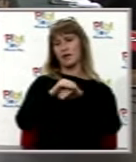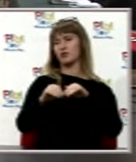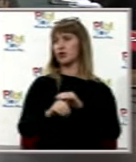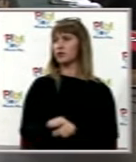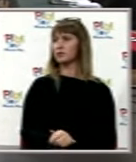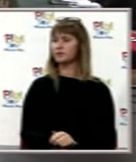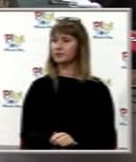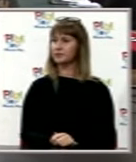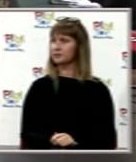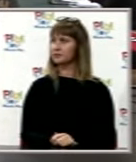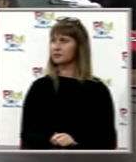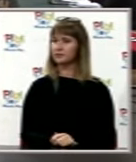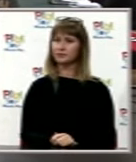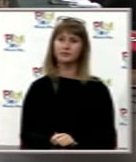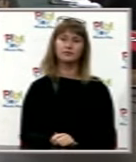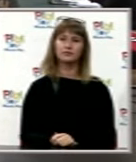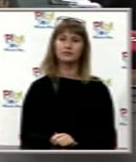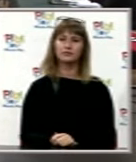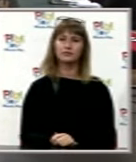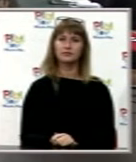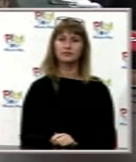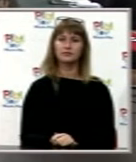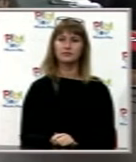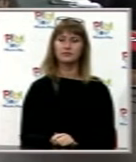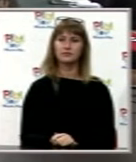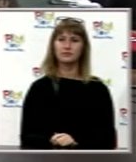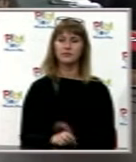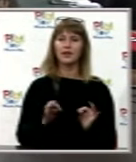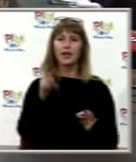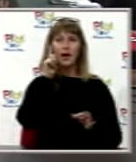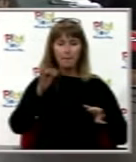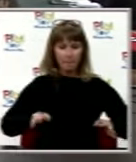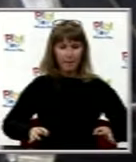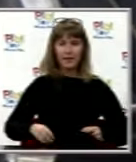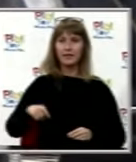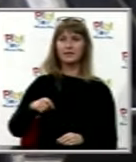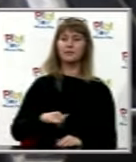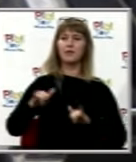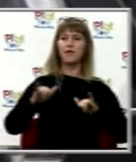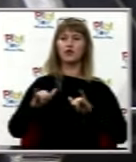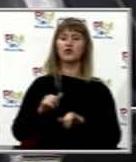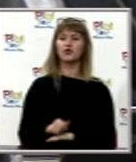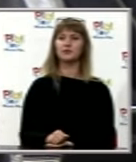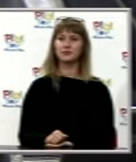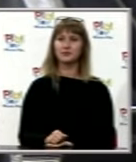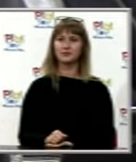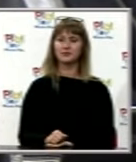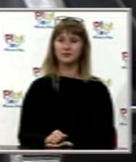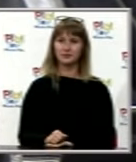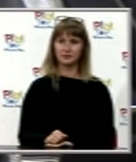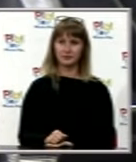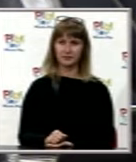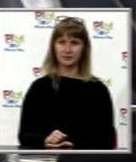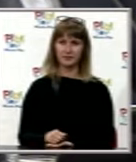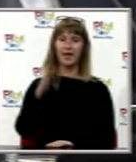bardzo, dziękujemy. Proszę bardzo, pan przewodniczący. No to jeszcze na koniec, już na pewno zbliża się